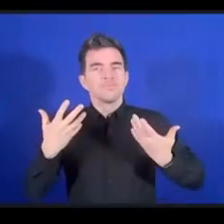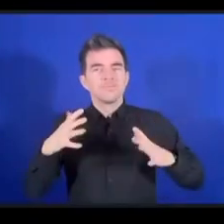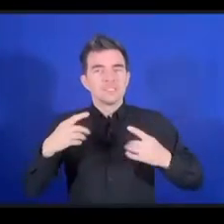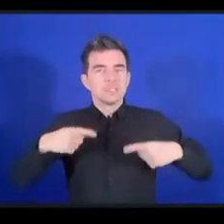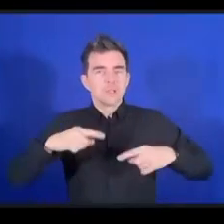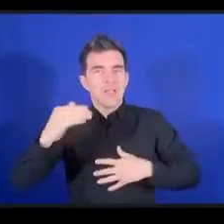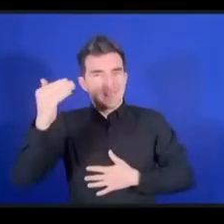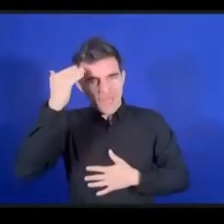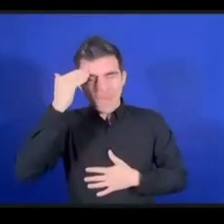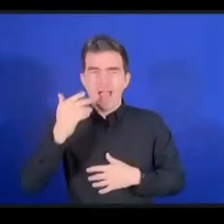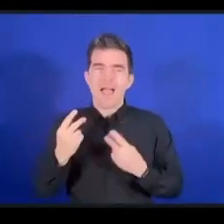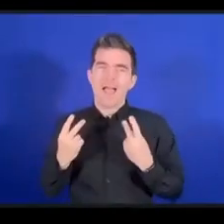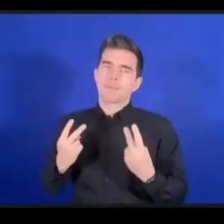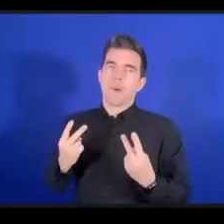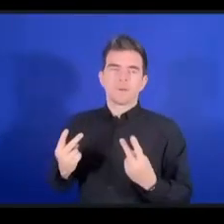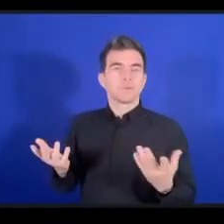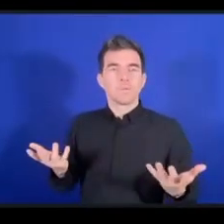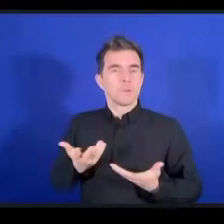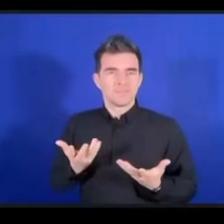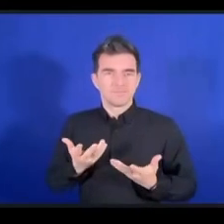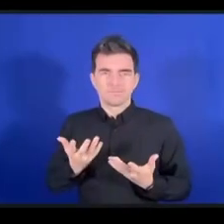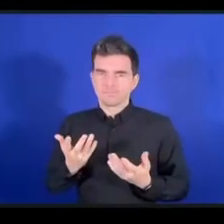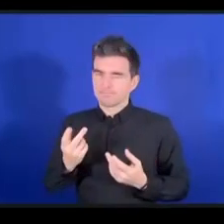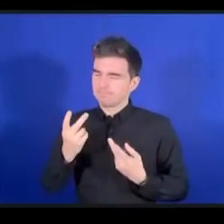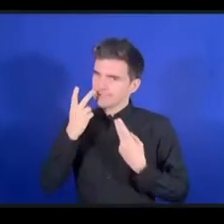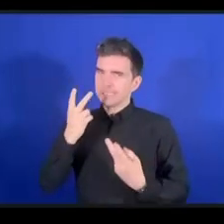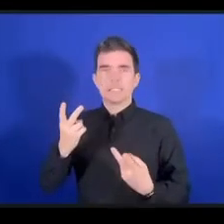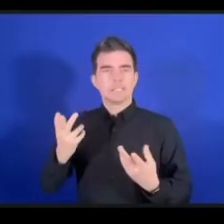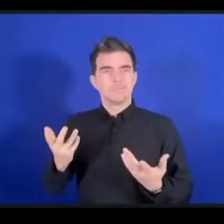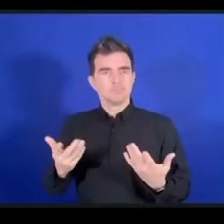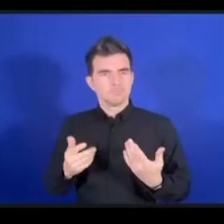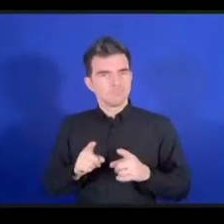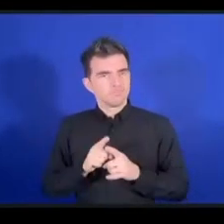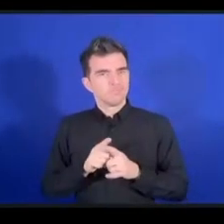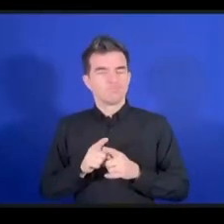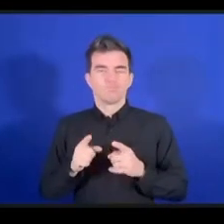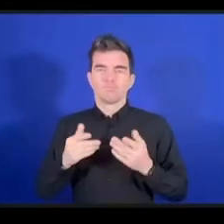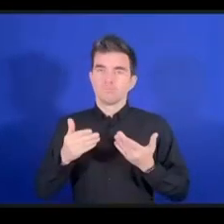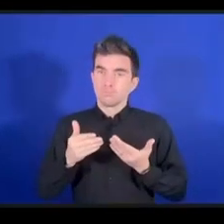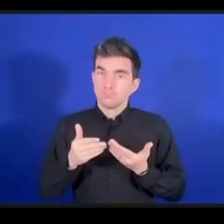放，对互联网价值非常重要。